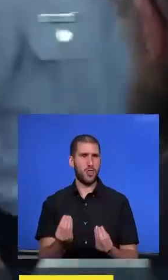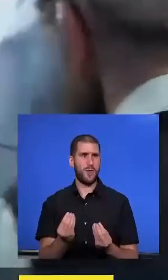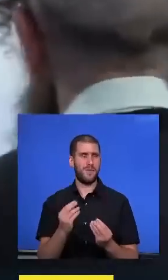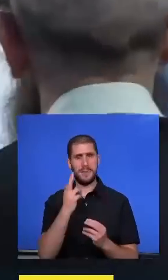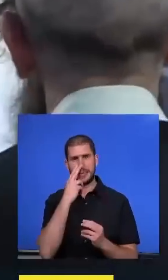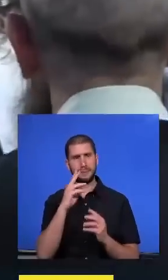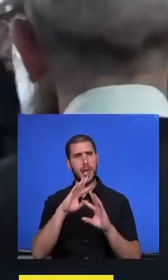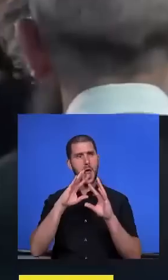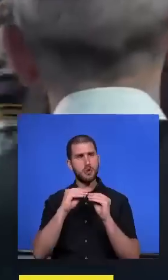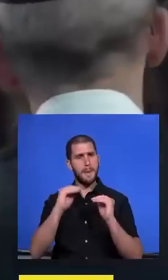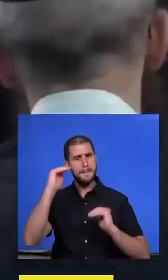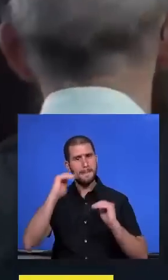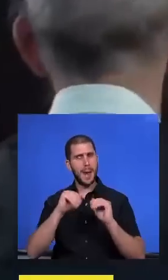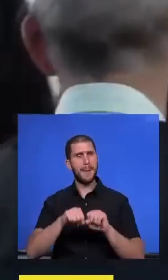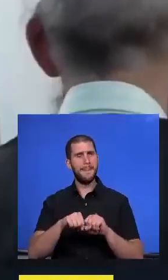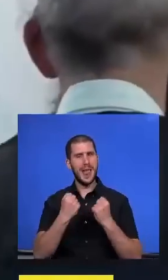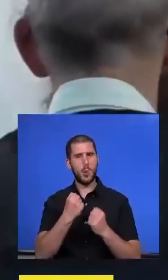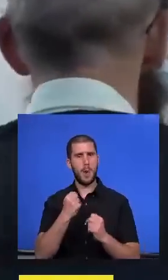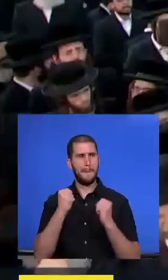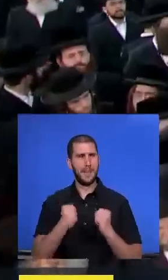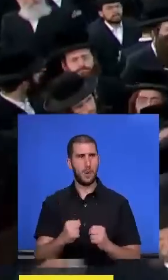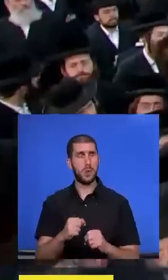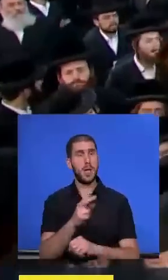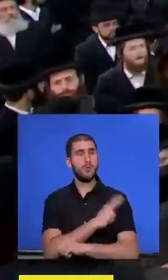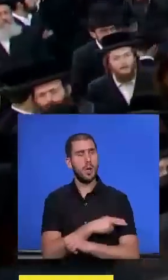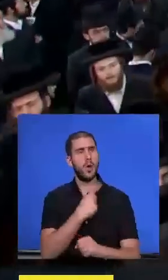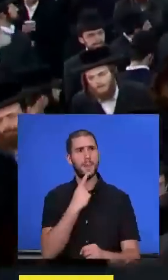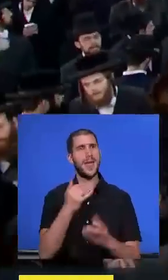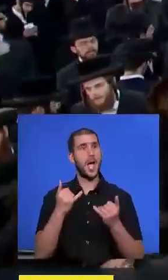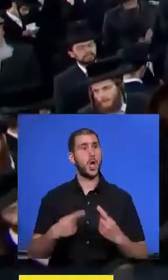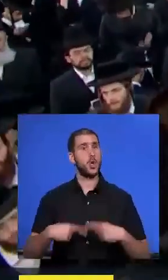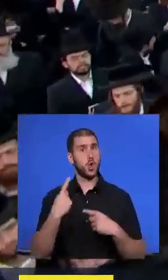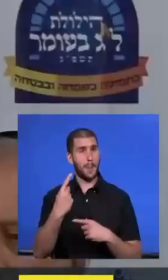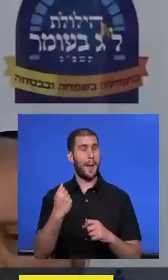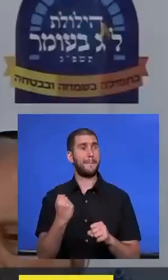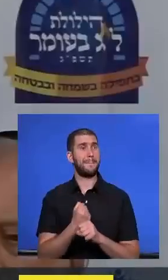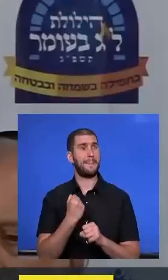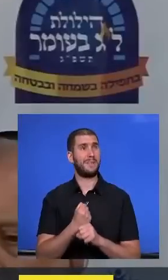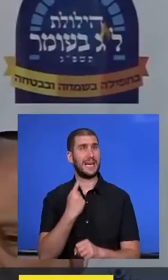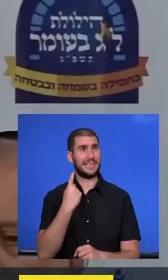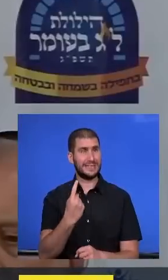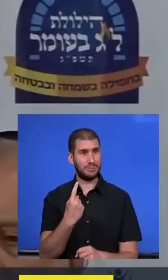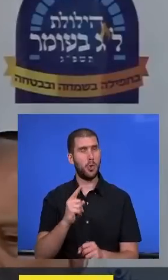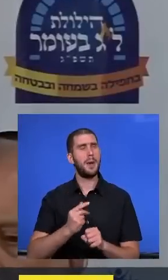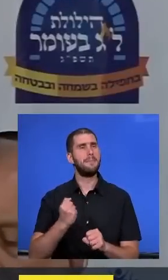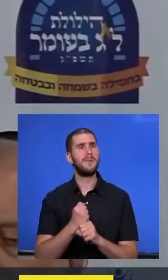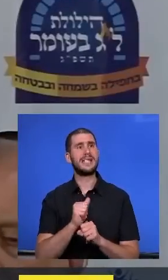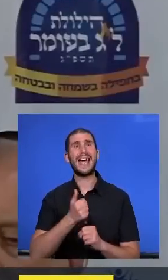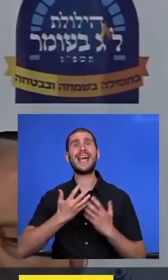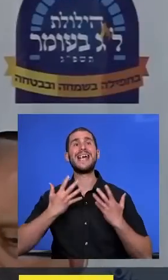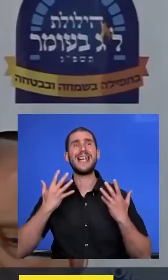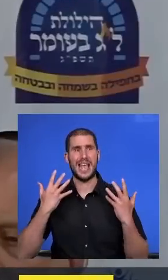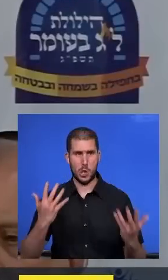ומנסים להשלים פערים וליקויי בטיחות. המשטרה מגדירה את היום הזה ואת המבצע הזה כמבצע הגדול